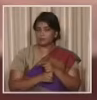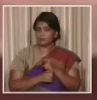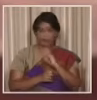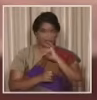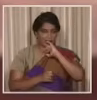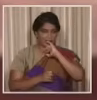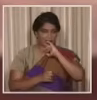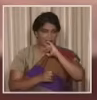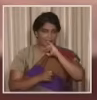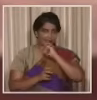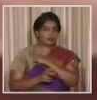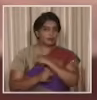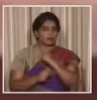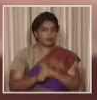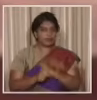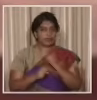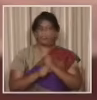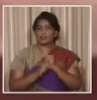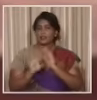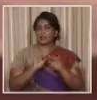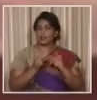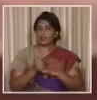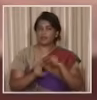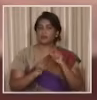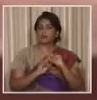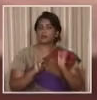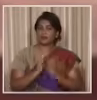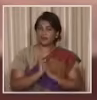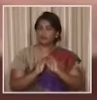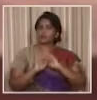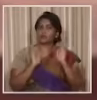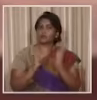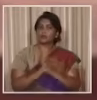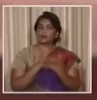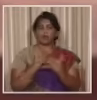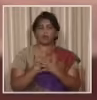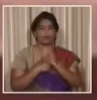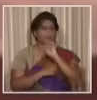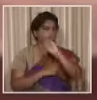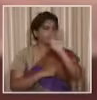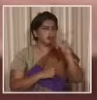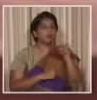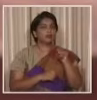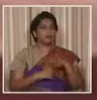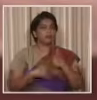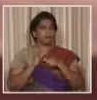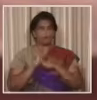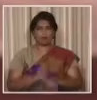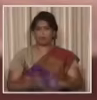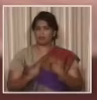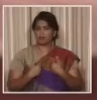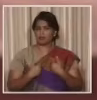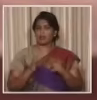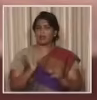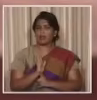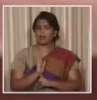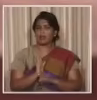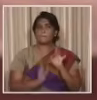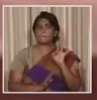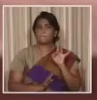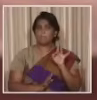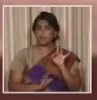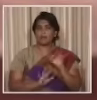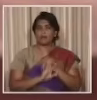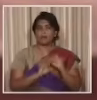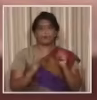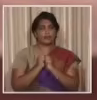අපේ ආණ්ඩුකාරතුමා රාජ්‍ය පරිපාලන ලේකම්තුමා අගමැතිතුමා මේ සියලුම දෙනාට පිටපත් කරලා එයාට වෙච්ච අසාධාරණ එයා 115,000ක